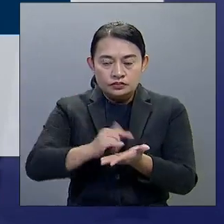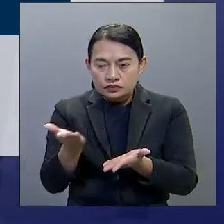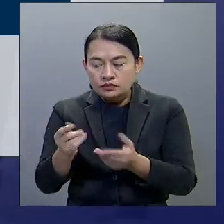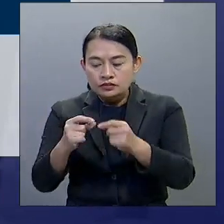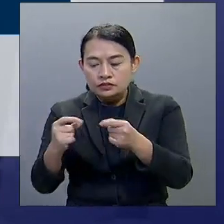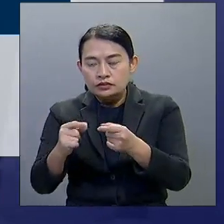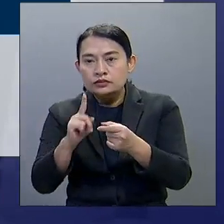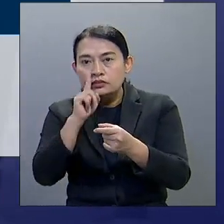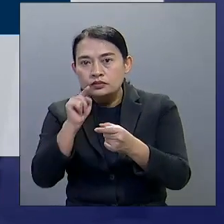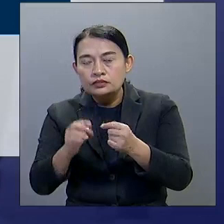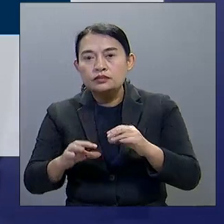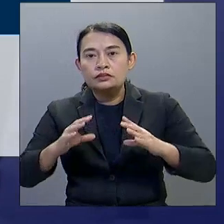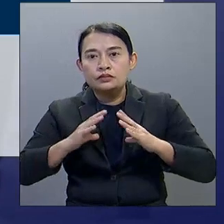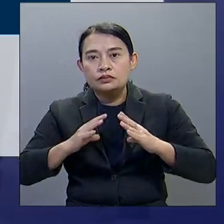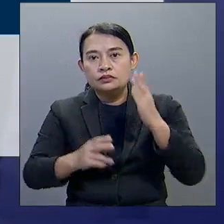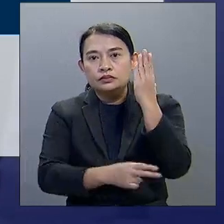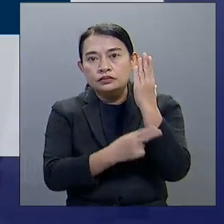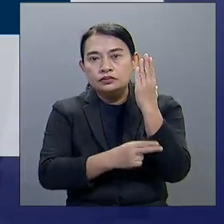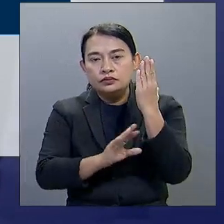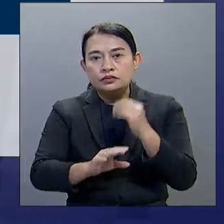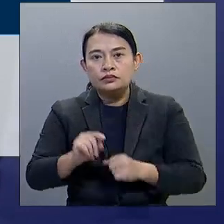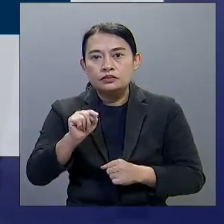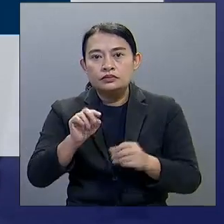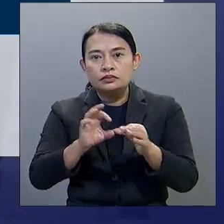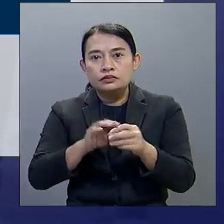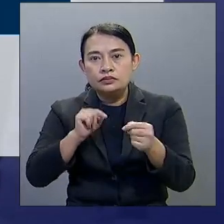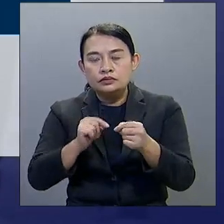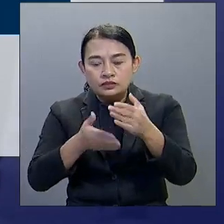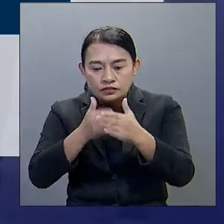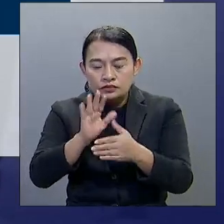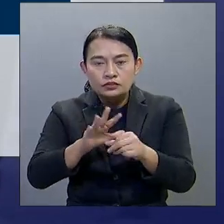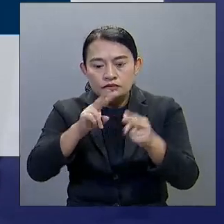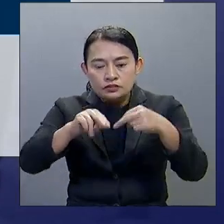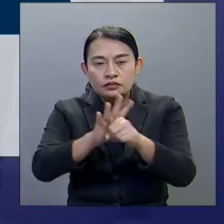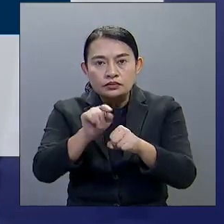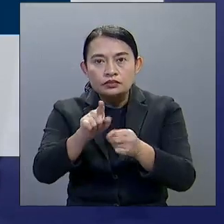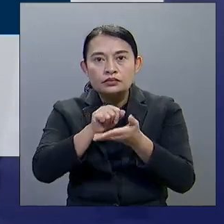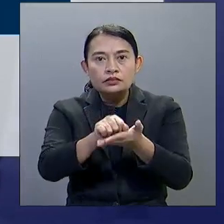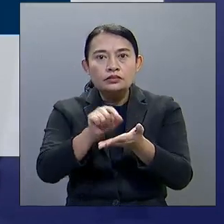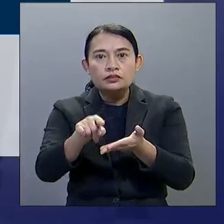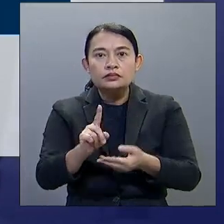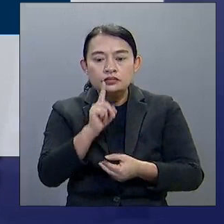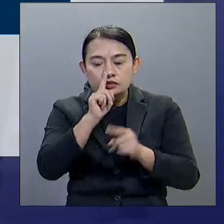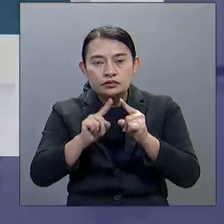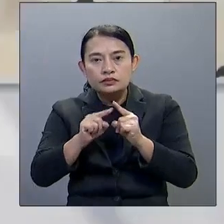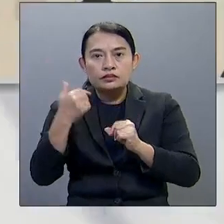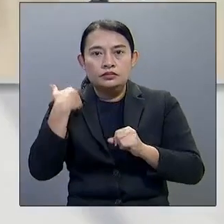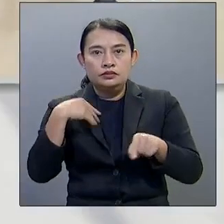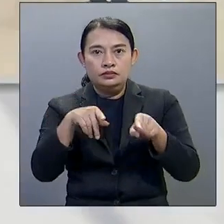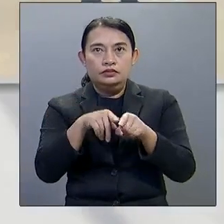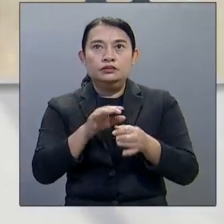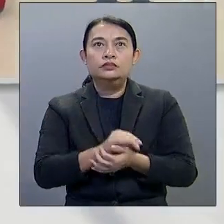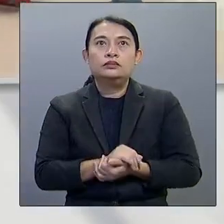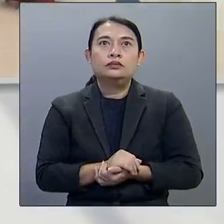ำแบบนี้ค่ะไปพักโรงแรมมาตรฐานชาพลัสซึ่งเขาก็จะมีมาตรการมีบริการในการตรวจหาเชื้อให้ด้วยนะคะเหตุผล